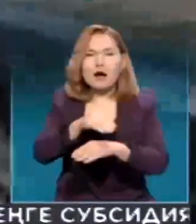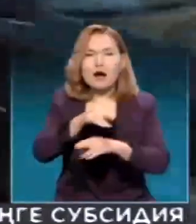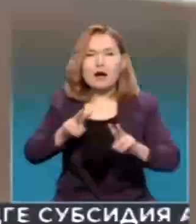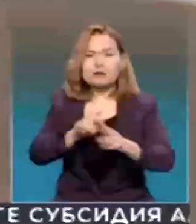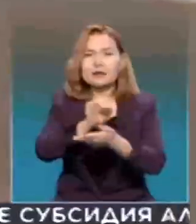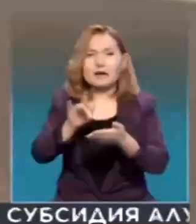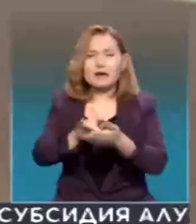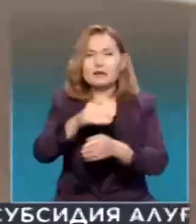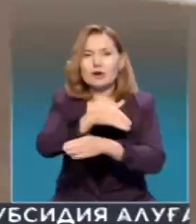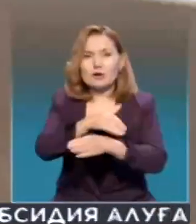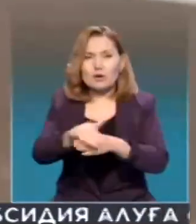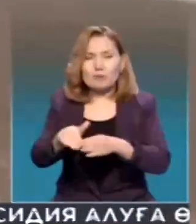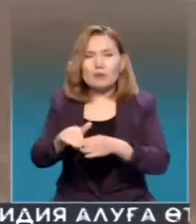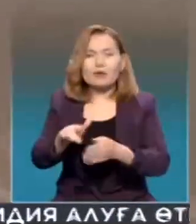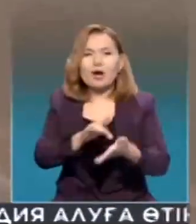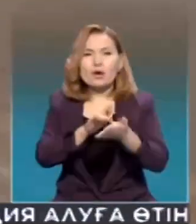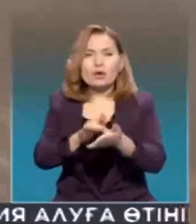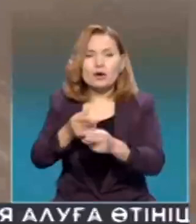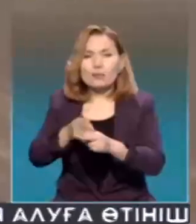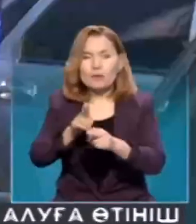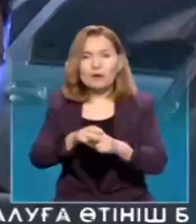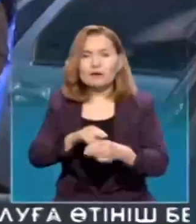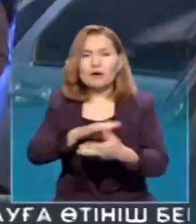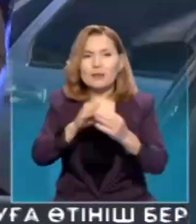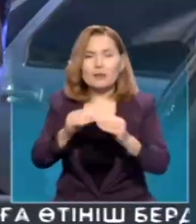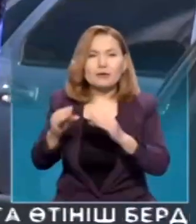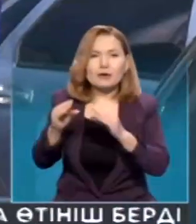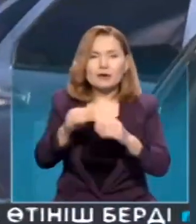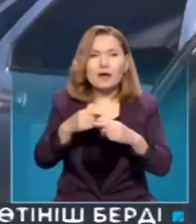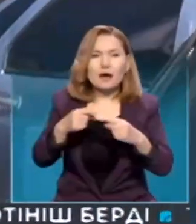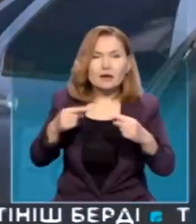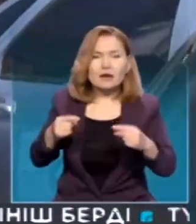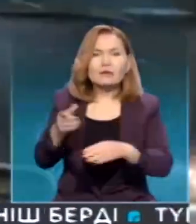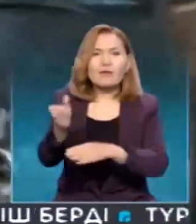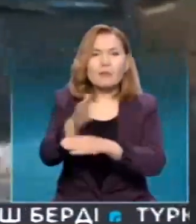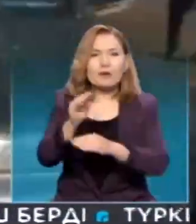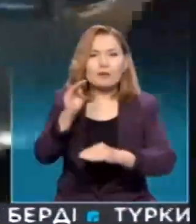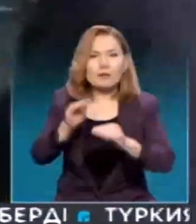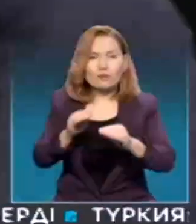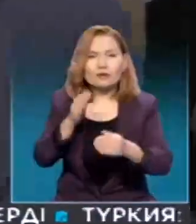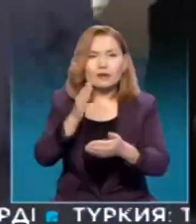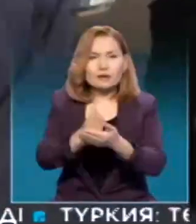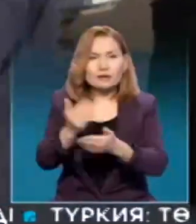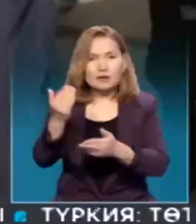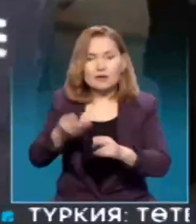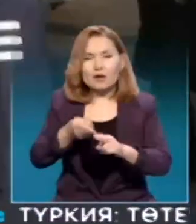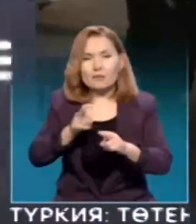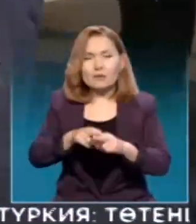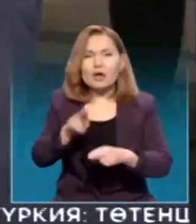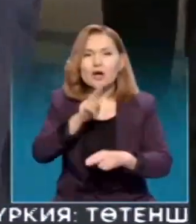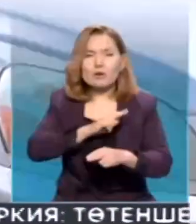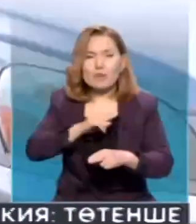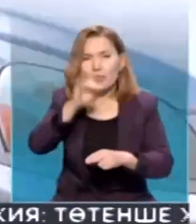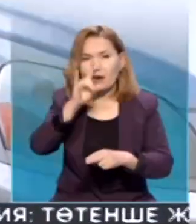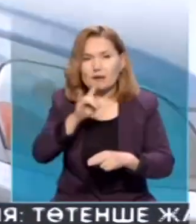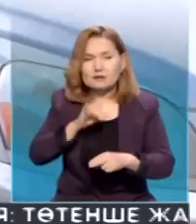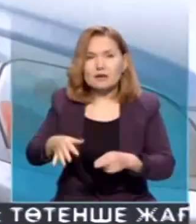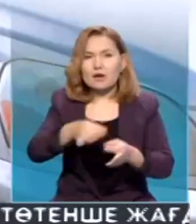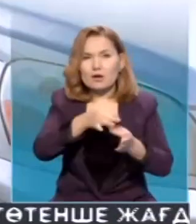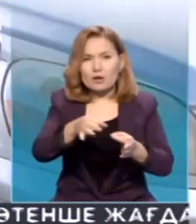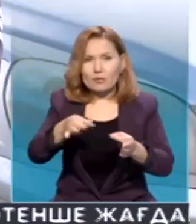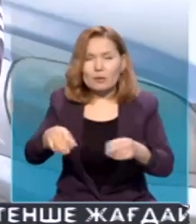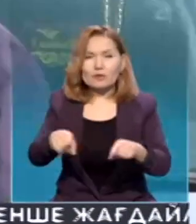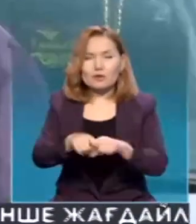автокөлікпен аралап шықты. Темір тұлпарды толықтай үгіт-насихат парақшаларымен әрлеген. Партия мүшесі Мақсұт Насибуловтың айтуынша, мұндай жұмыстар еліміздің барлық